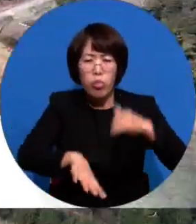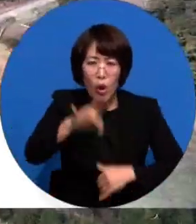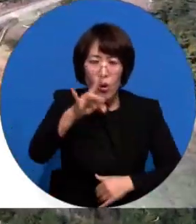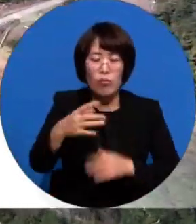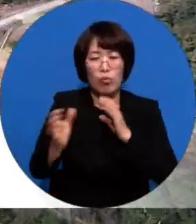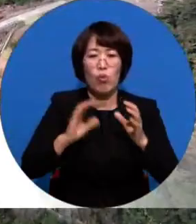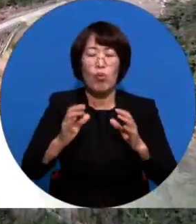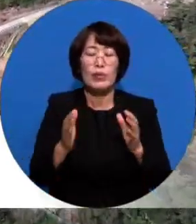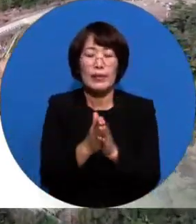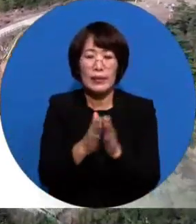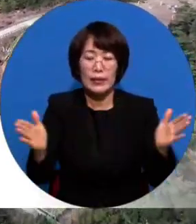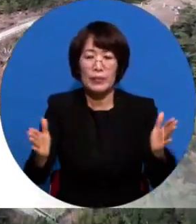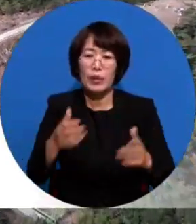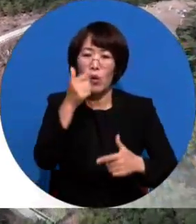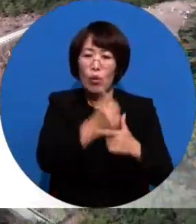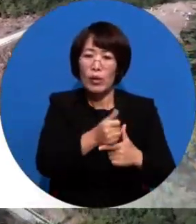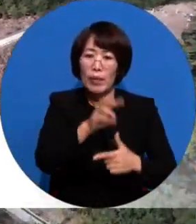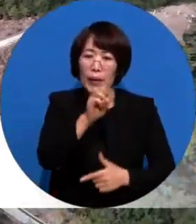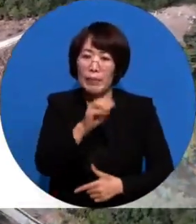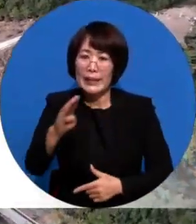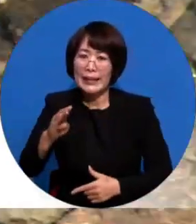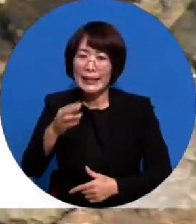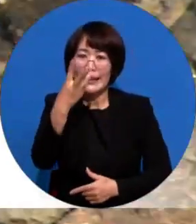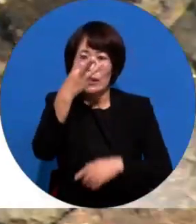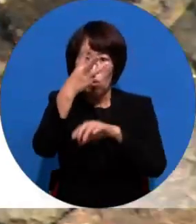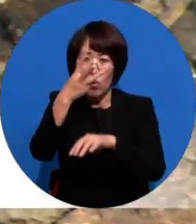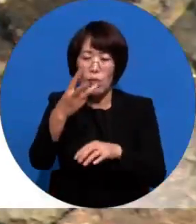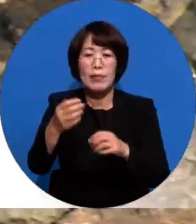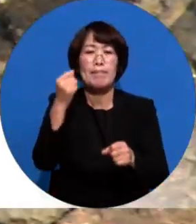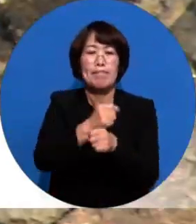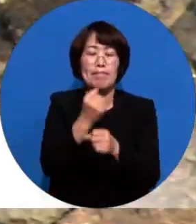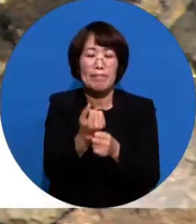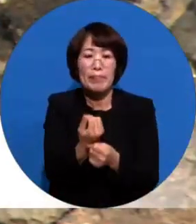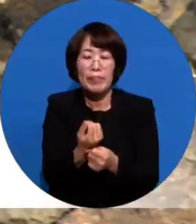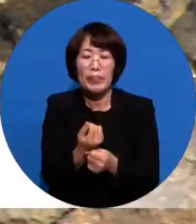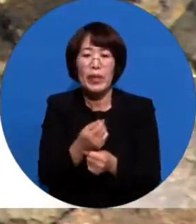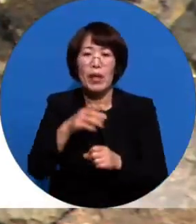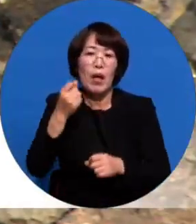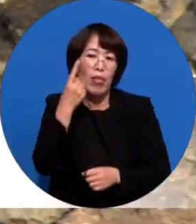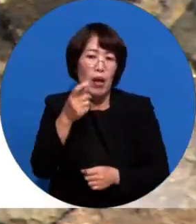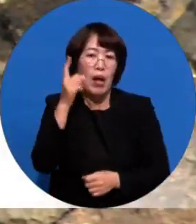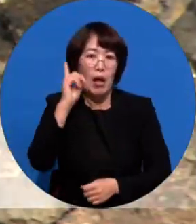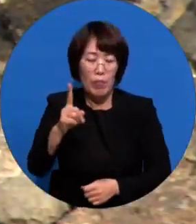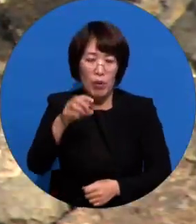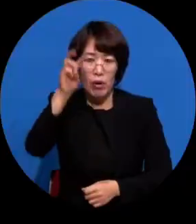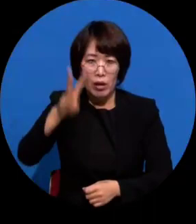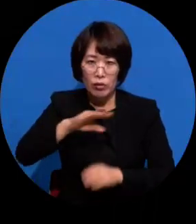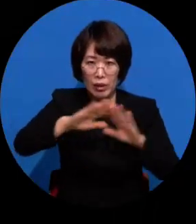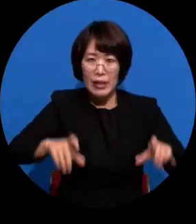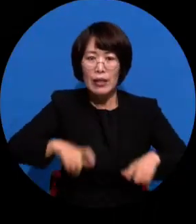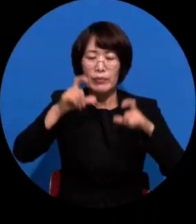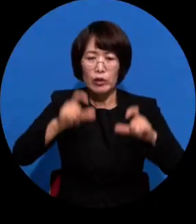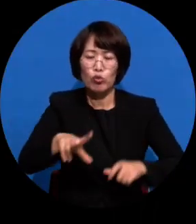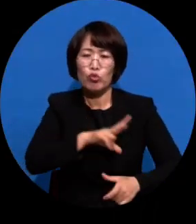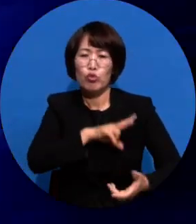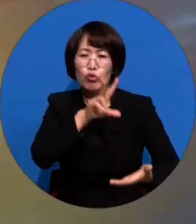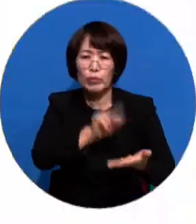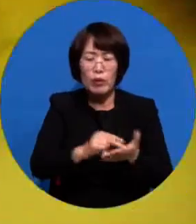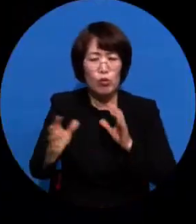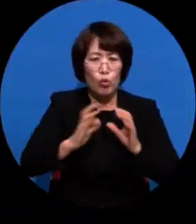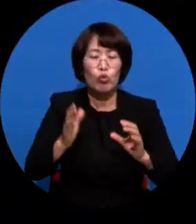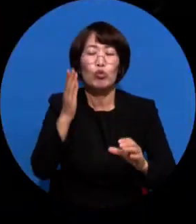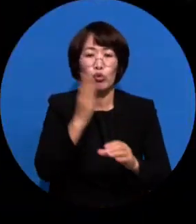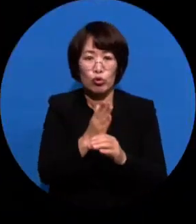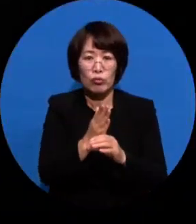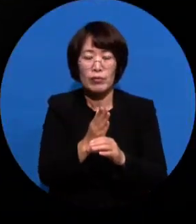대해 토론합니다 호남 MBC 3사가 함께 만드는 시사 용광로는 한 달에 한 번 광주 전남 지역의 주요 의제를 놓고 토론하고